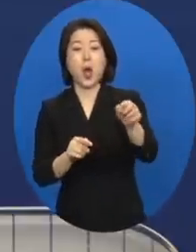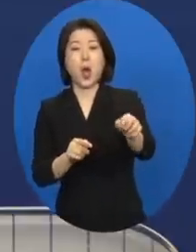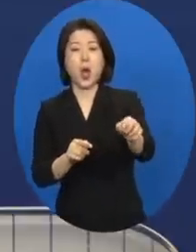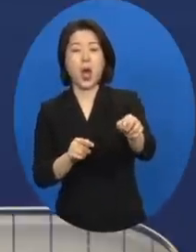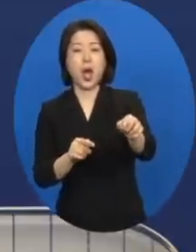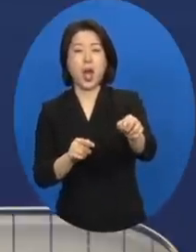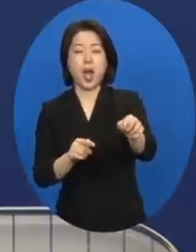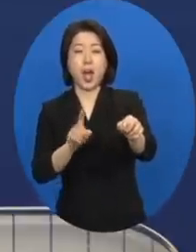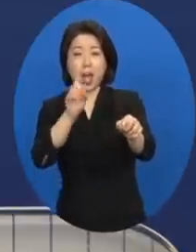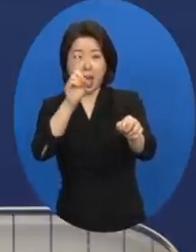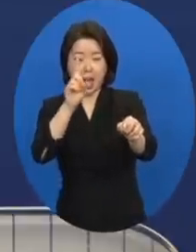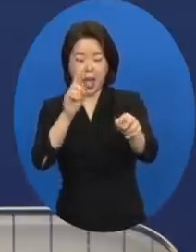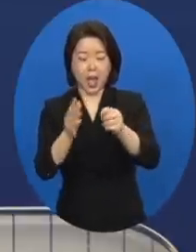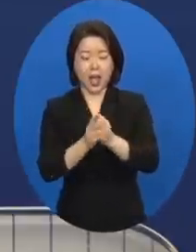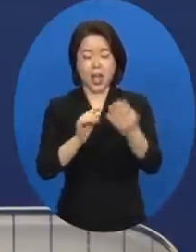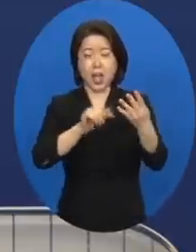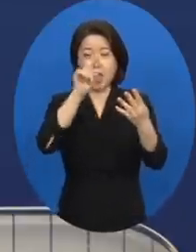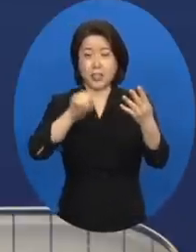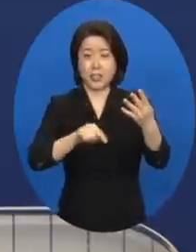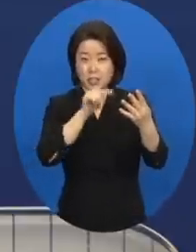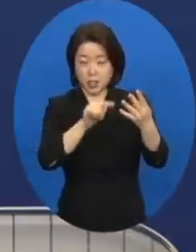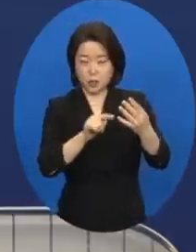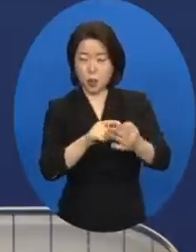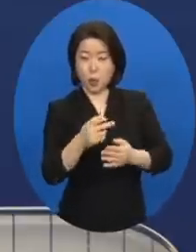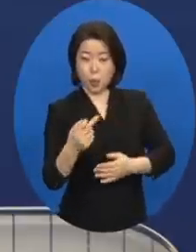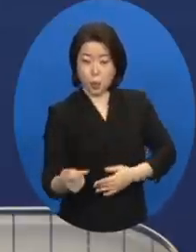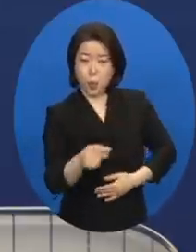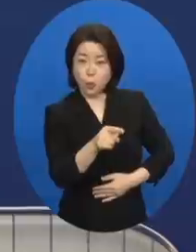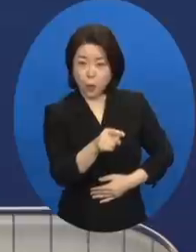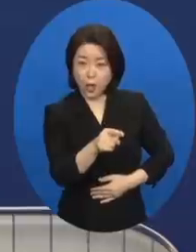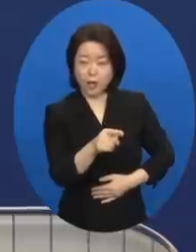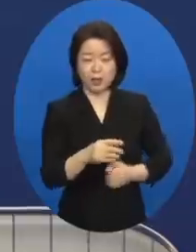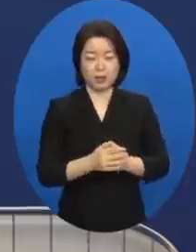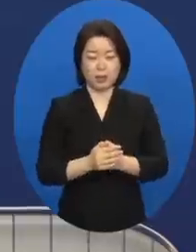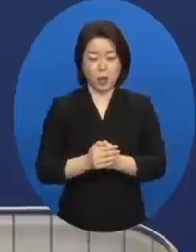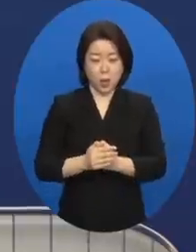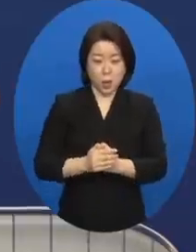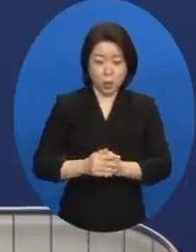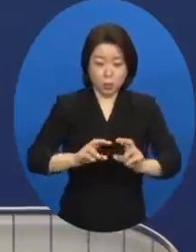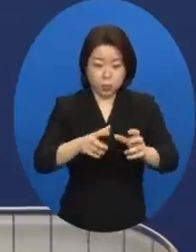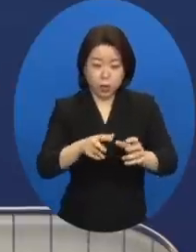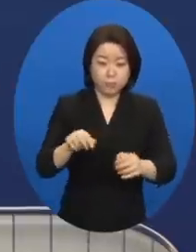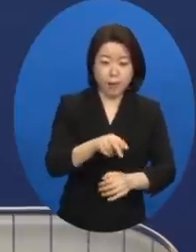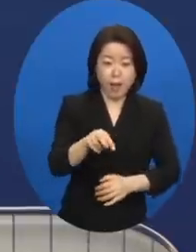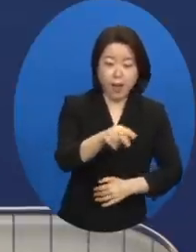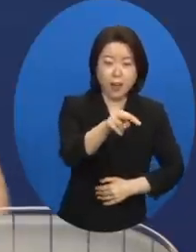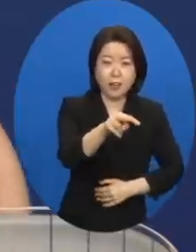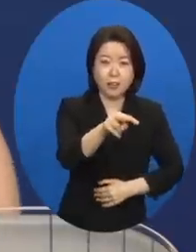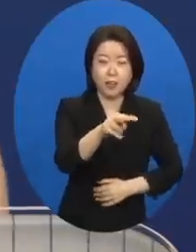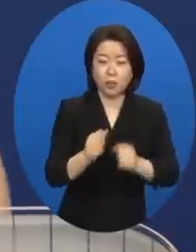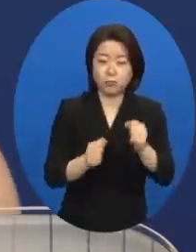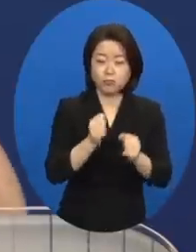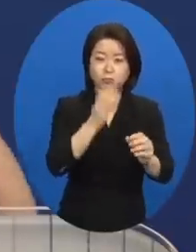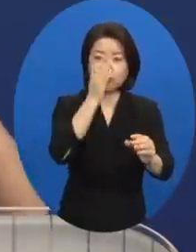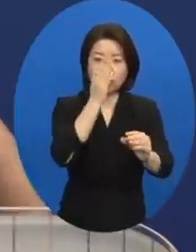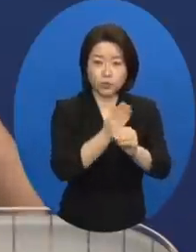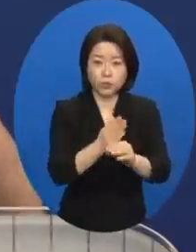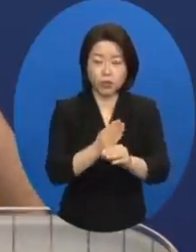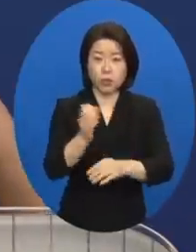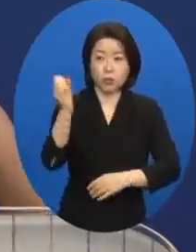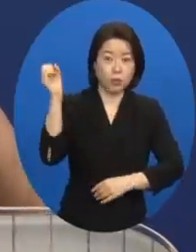어떤 사촌 동생이 갑자기 달려가다가